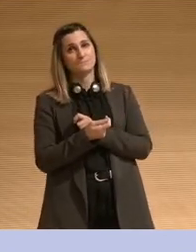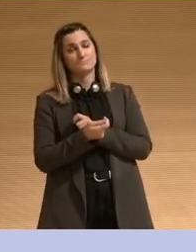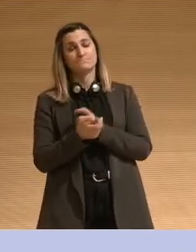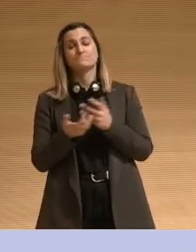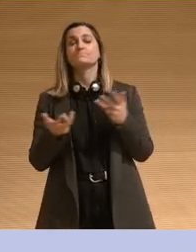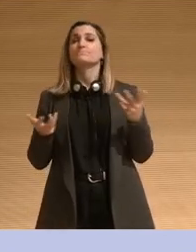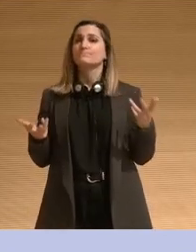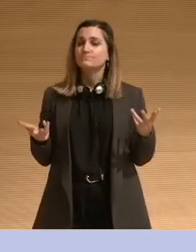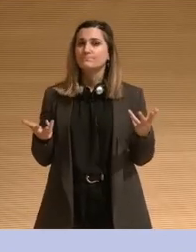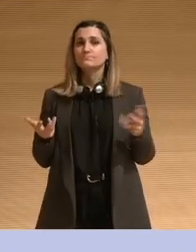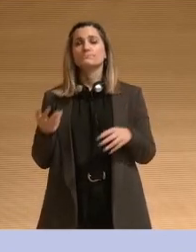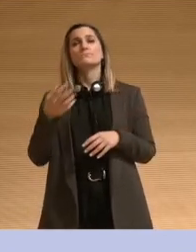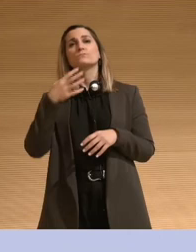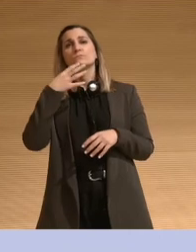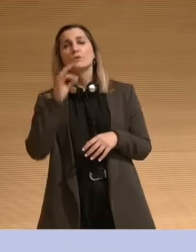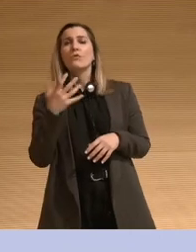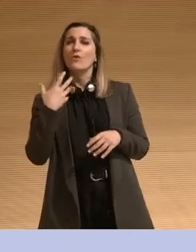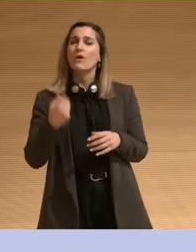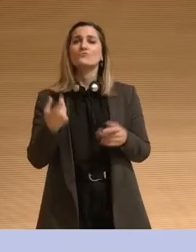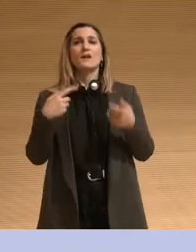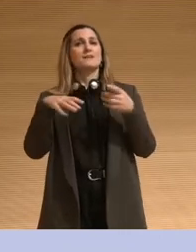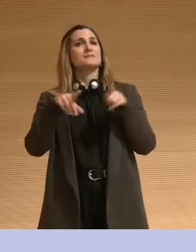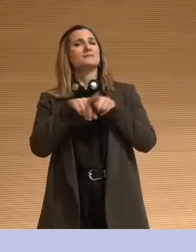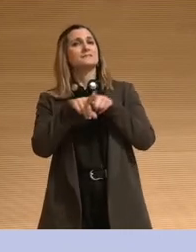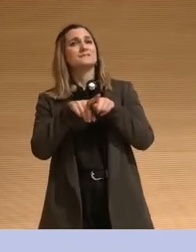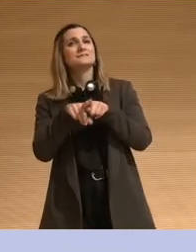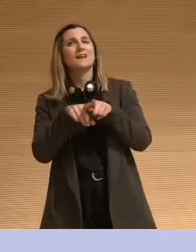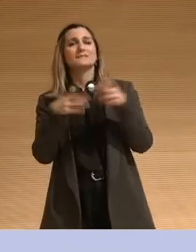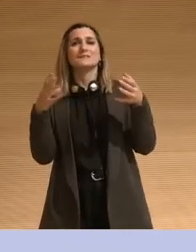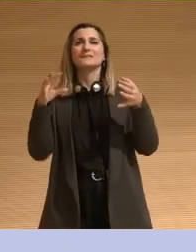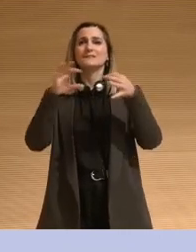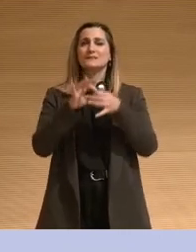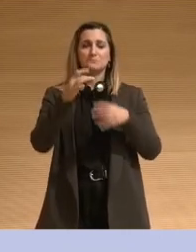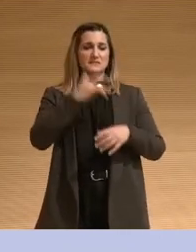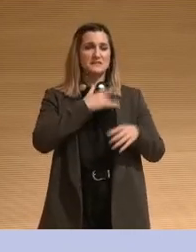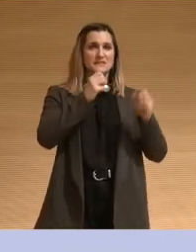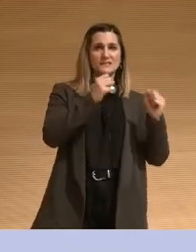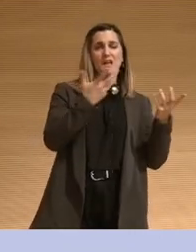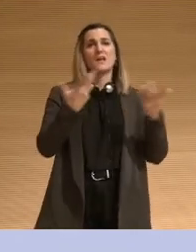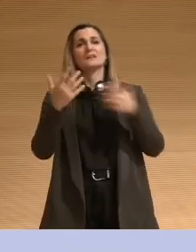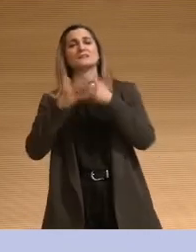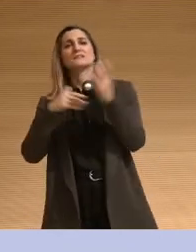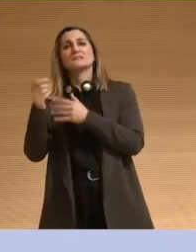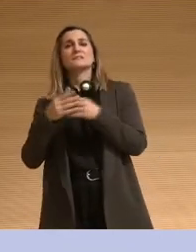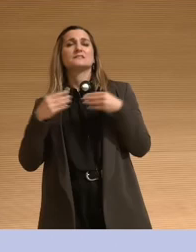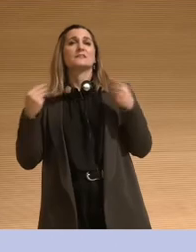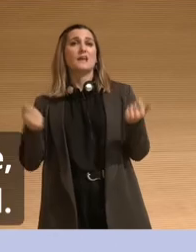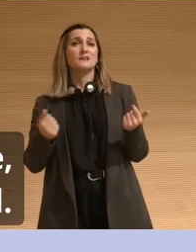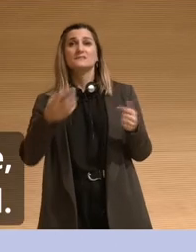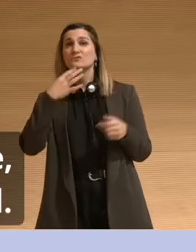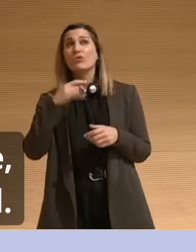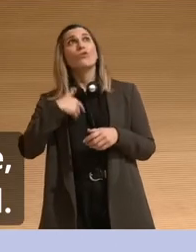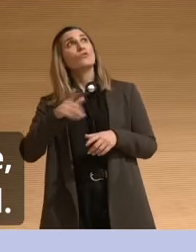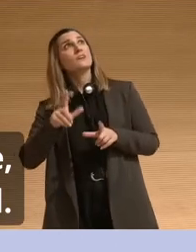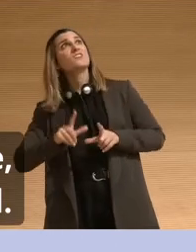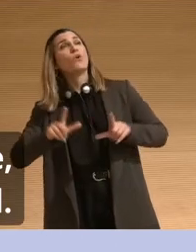το ακτιβιστικό στοιχείο και τον χαρακτήρα αυτό μέσα τους και τον κριτικό χαρακτήρα, θεωρούν ότι δεν έχει προχωρήσει ποτέ. Από